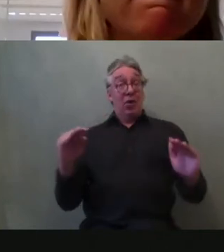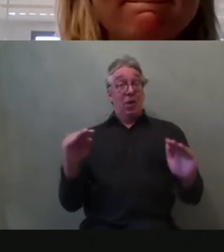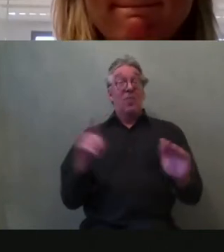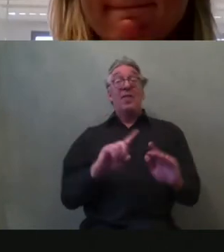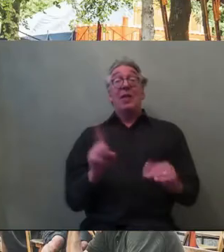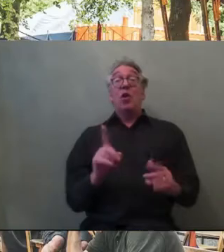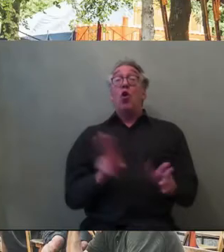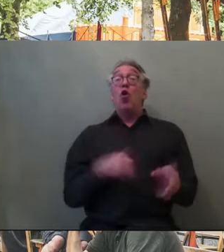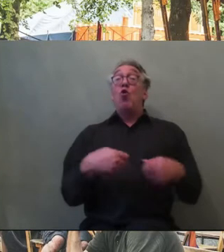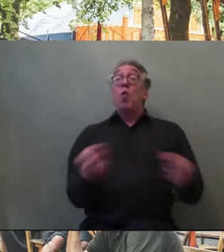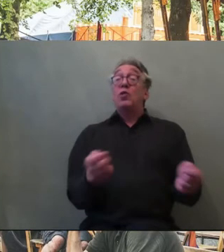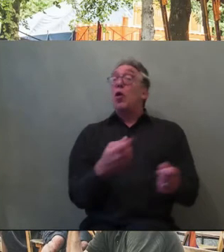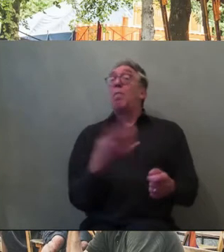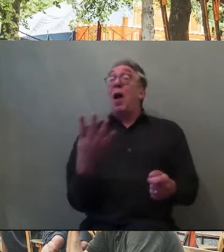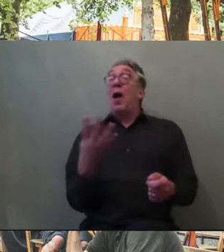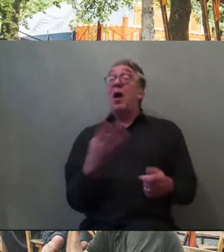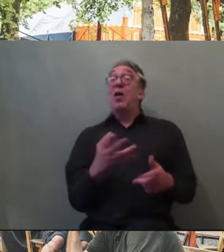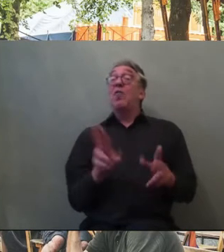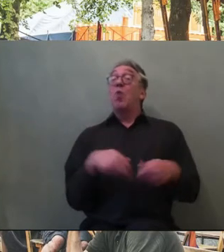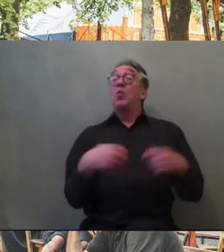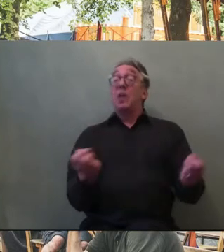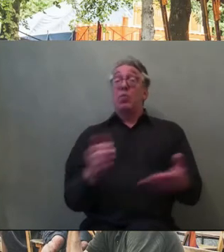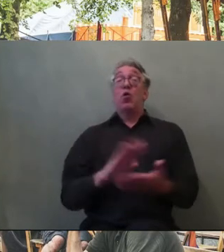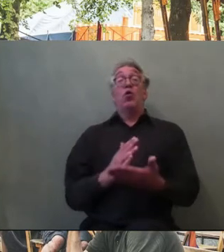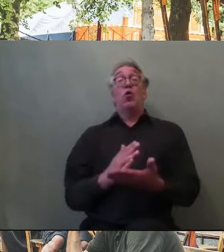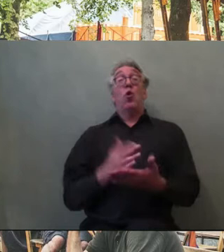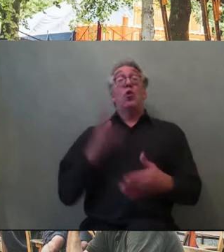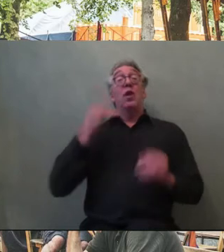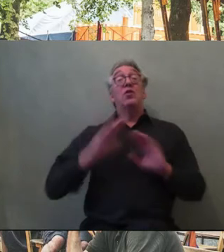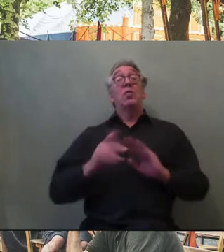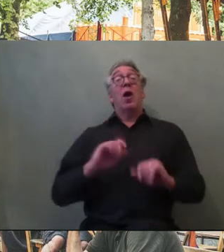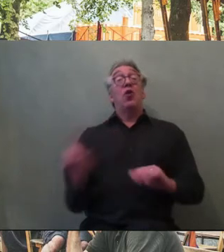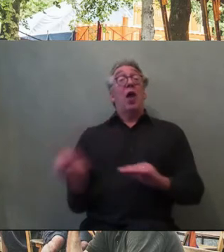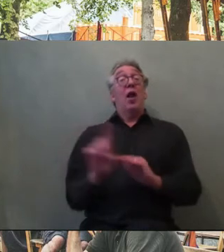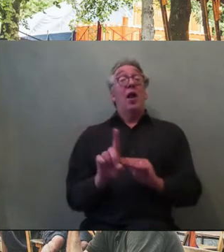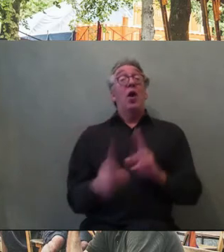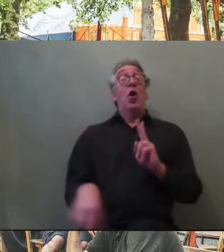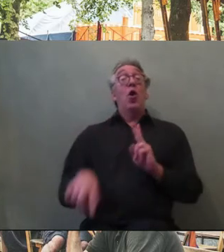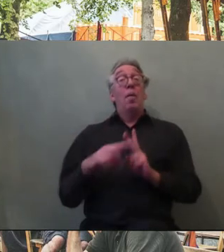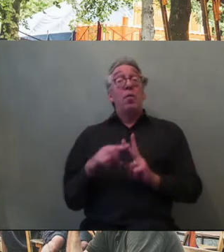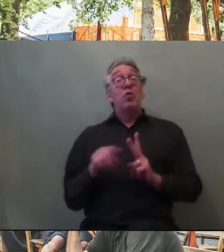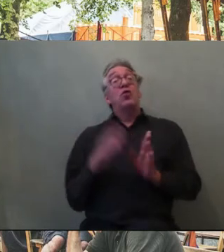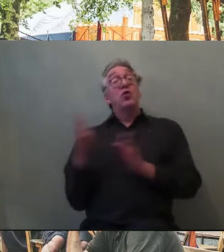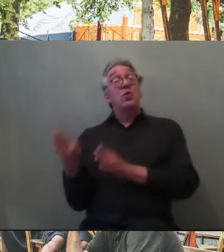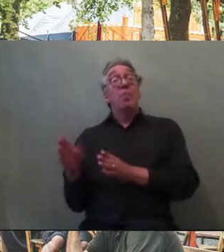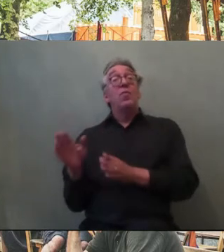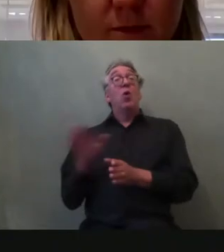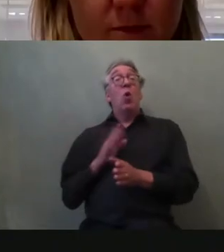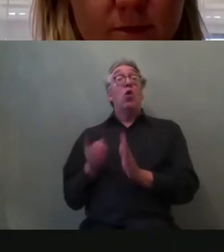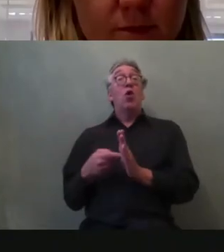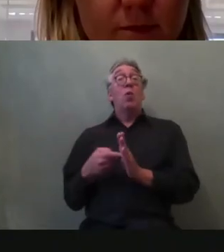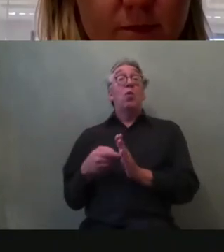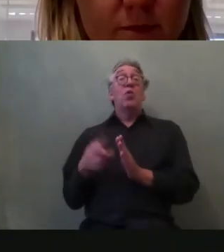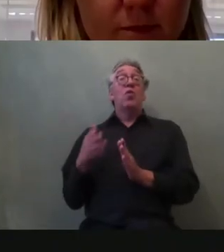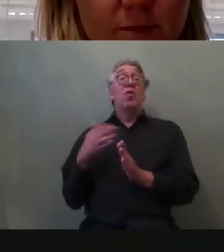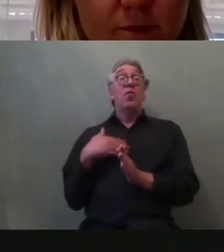aantal voorstellingen, een tolk Nederlands gebarentaal aan. En daarnaast hebben ze ook gebruik gemaakt van Pluk een tolk. En Pluk